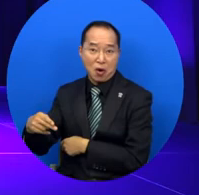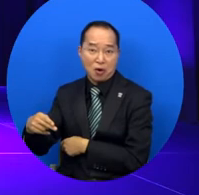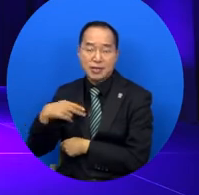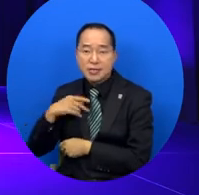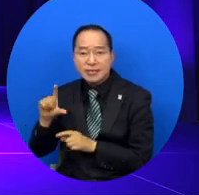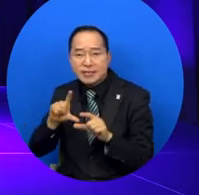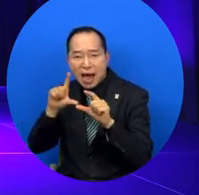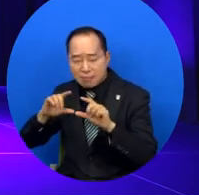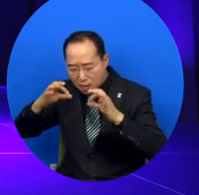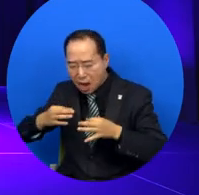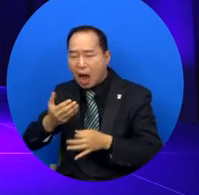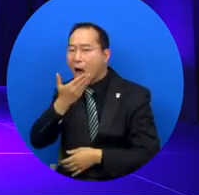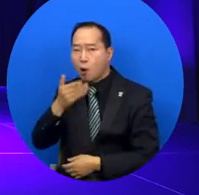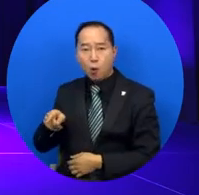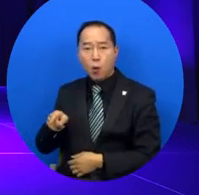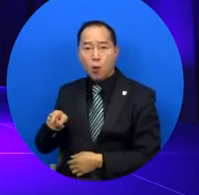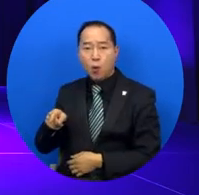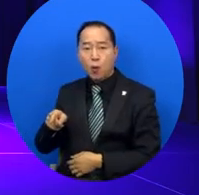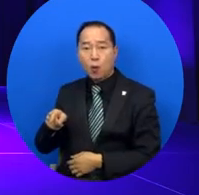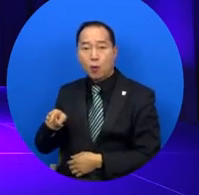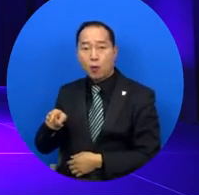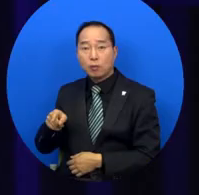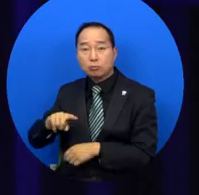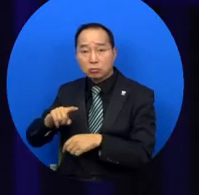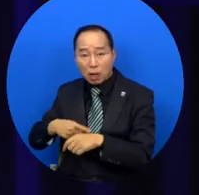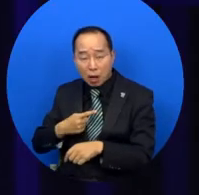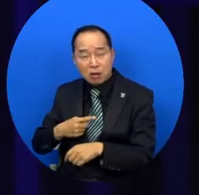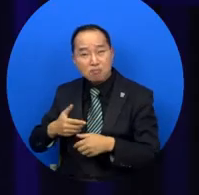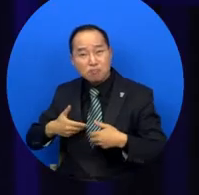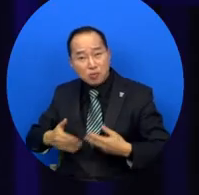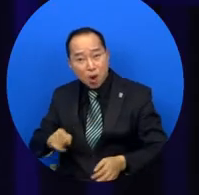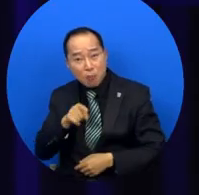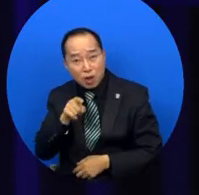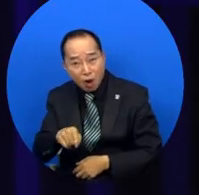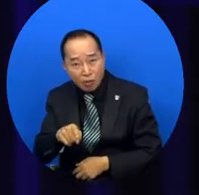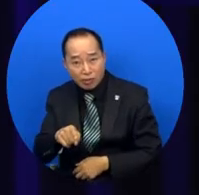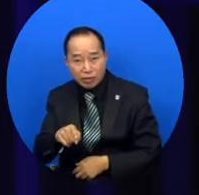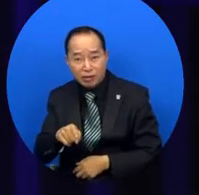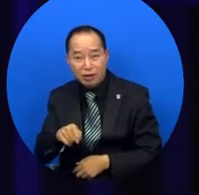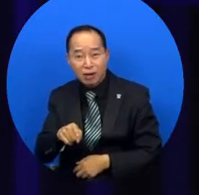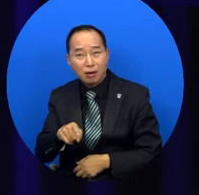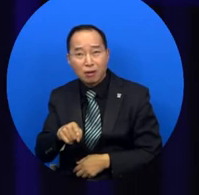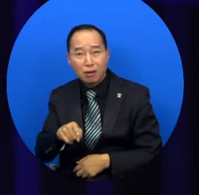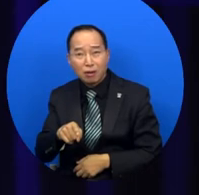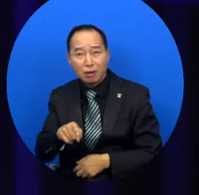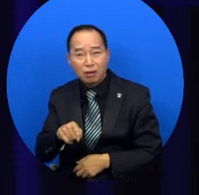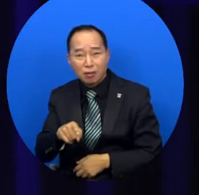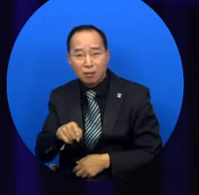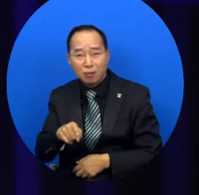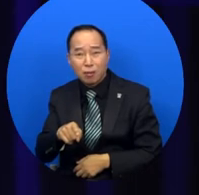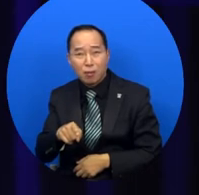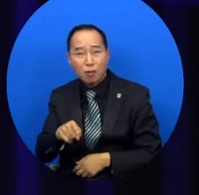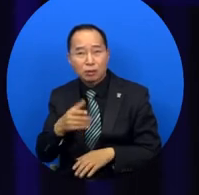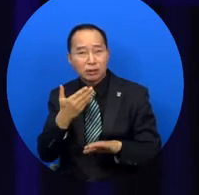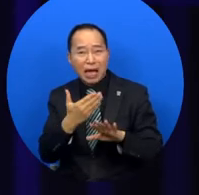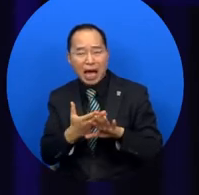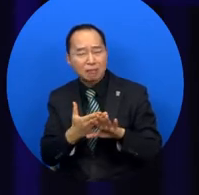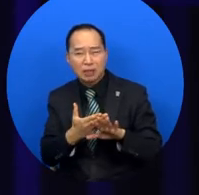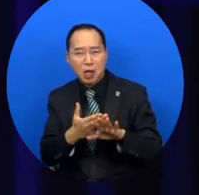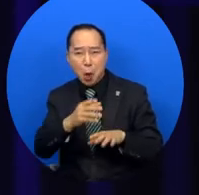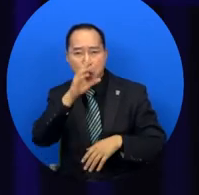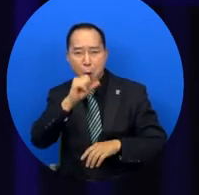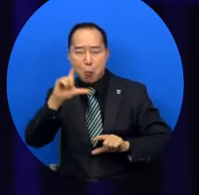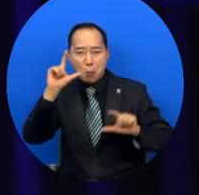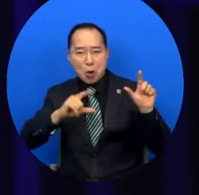삶이 너무 아까워진 거예요. 그리고 쓸데없는 거나 남